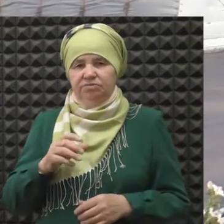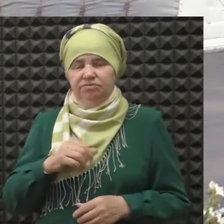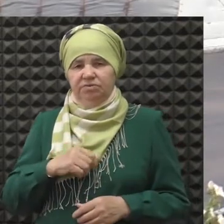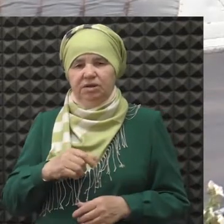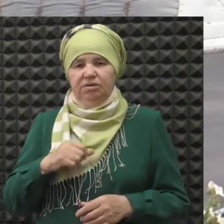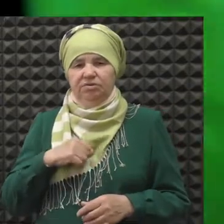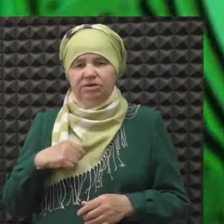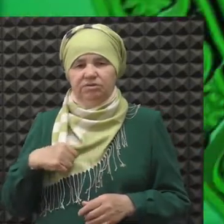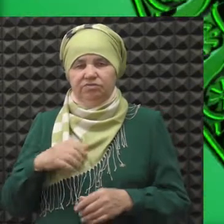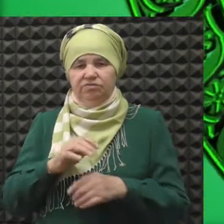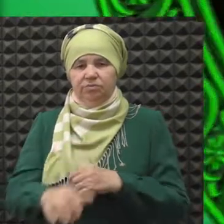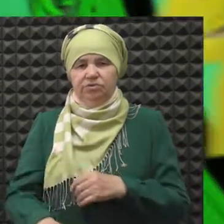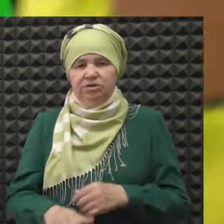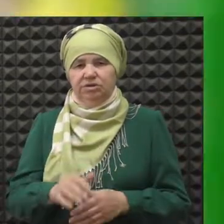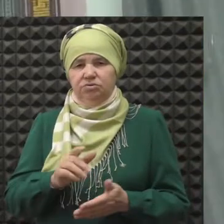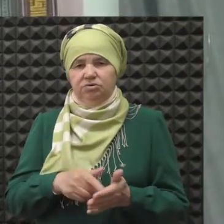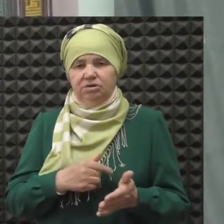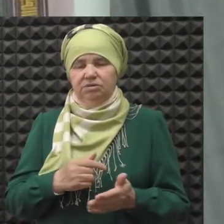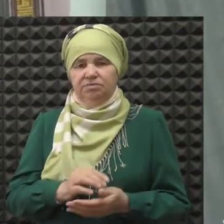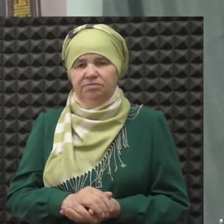в нашем выпуске.